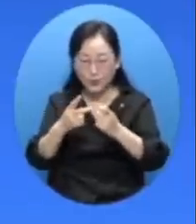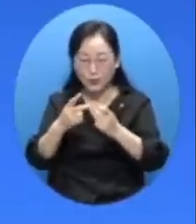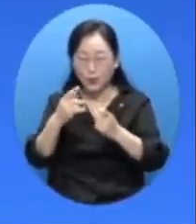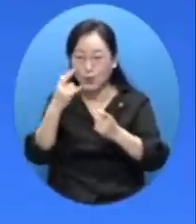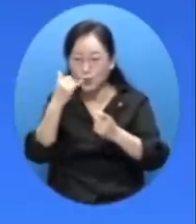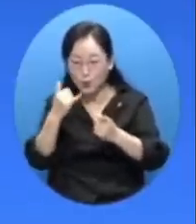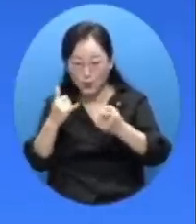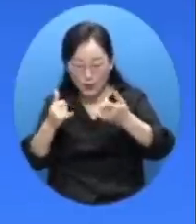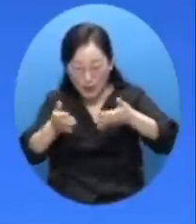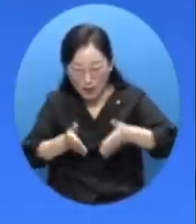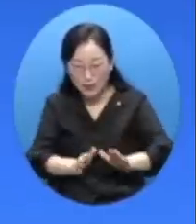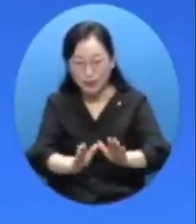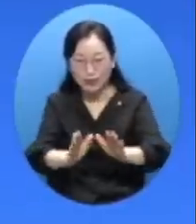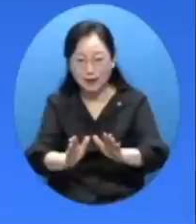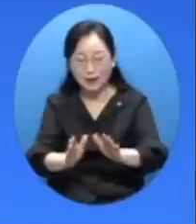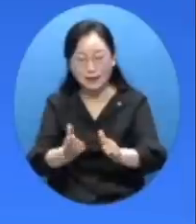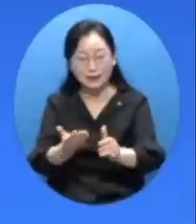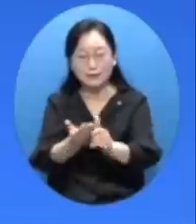기르면서